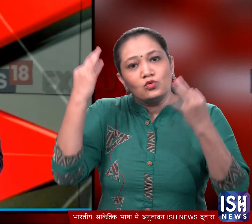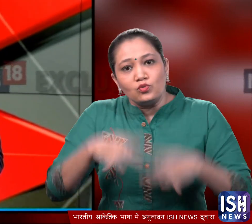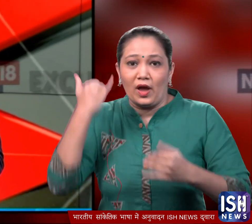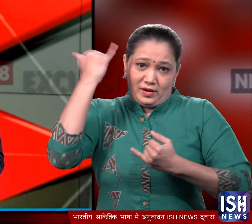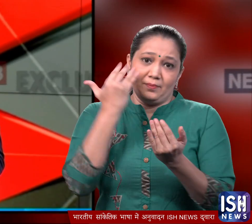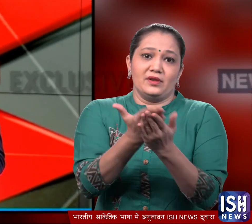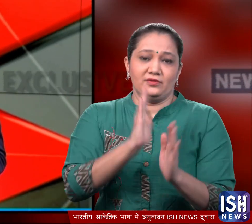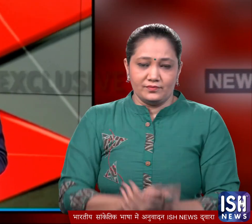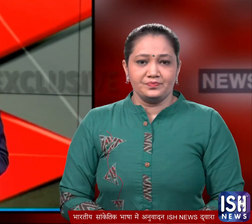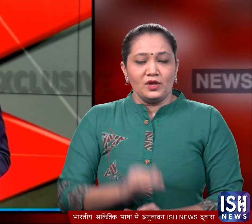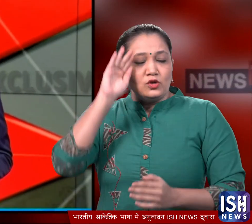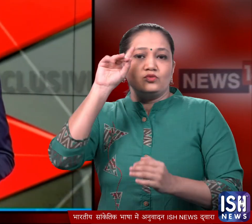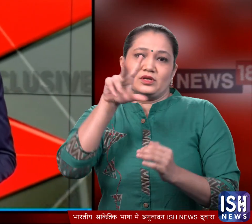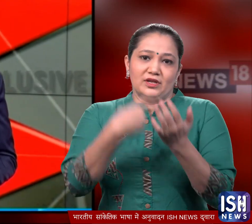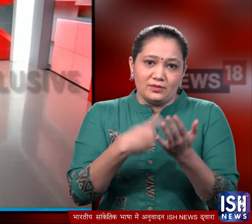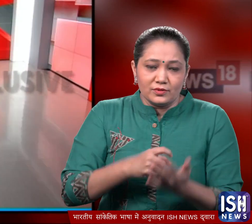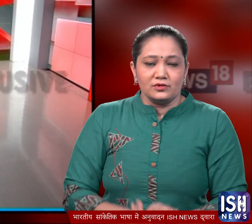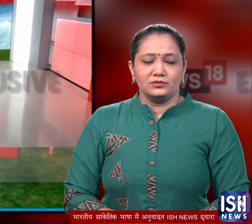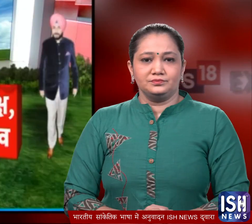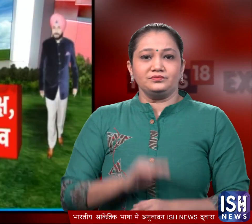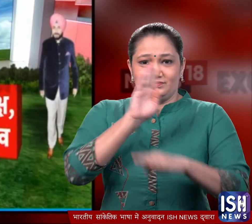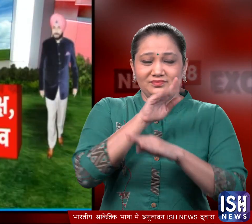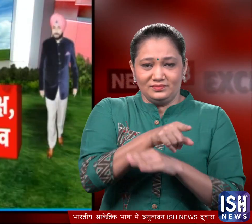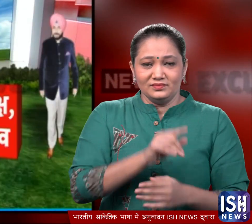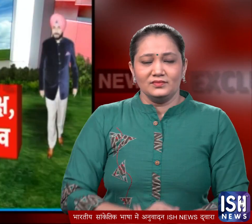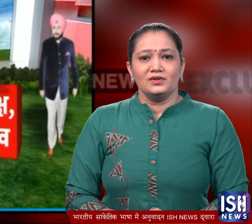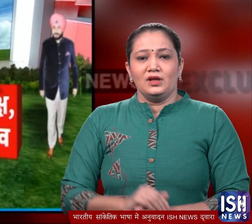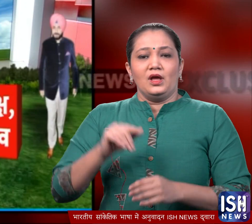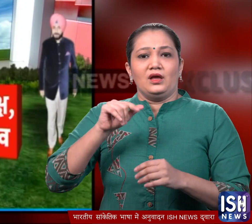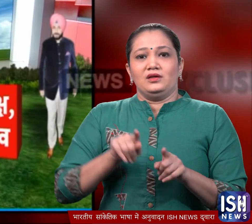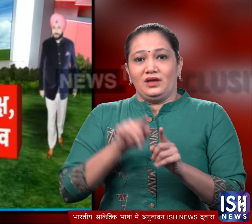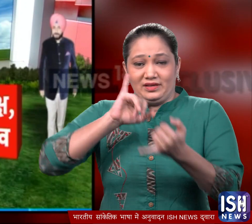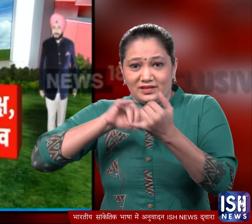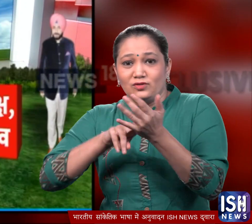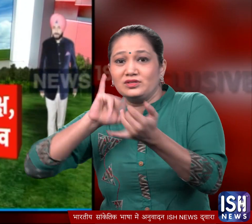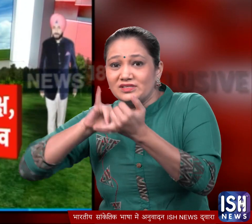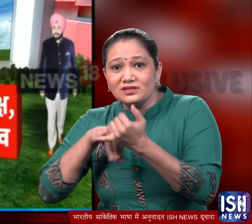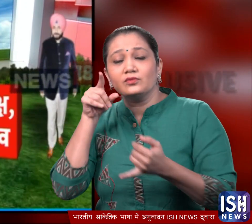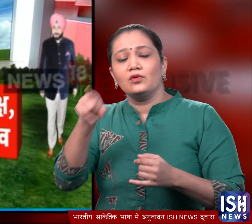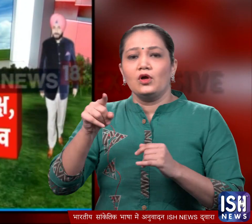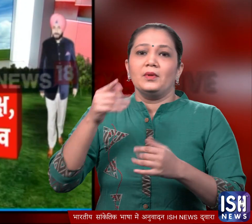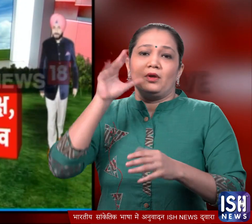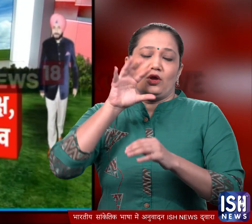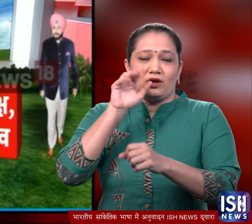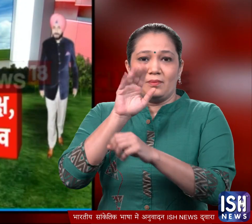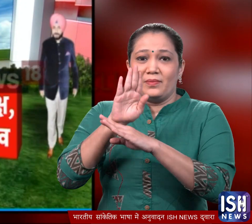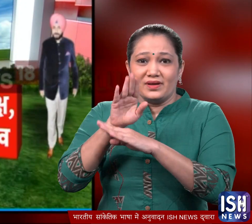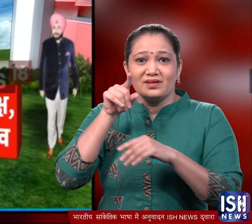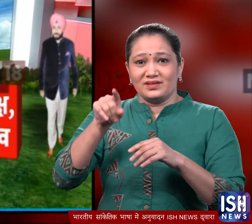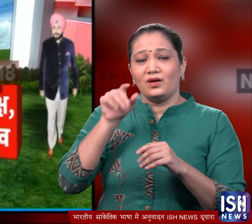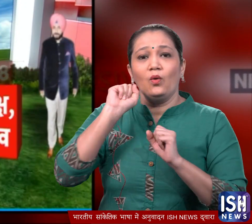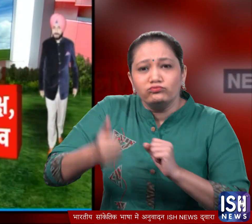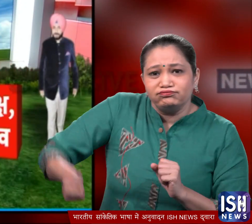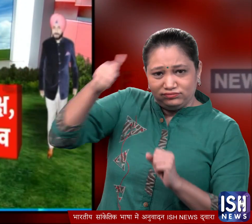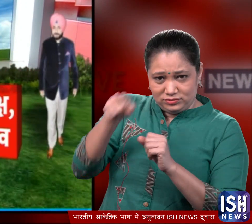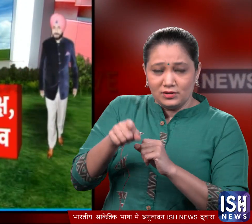फॉर्मूला तैयार कर लिया है। न्यूज़ 18 के अरुण सिंह की रिपोर्ट है कि कांग्रेस आलाकमान सिद्धू को पंजाब कांग्रेस का अध्यक्ष बना सकती है और 2022